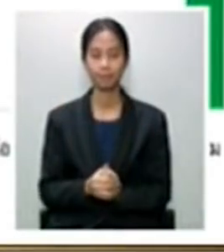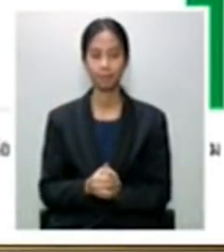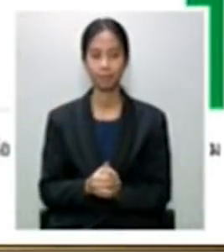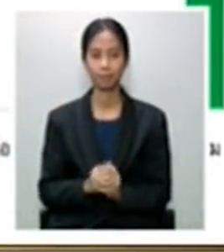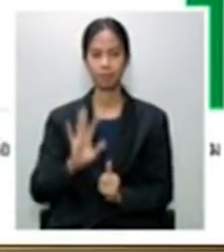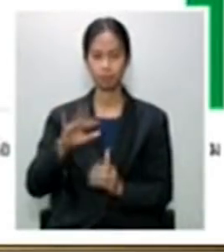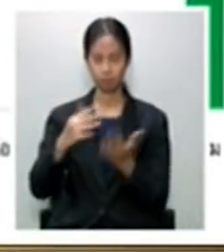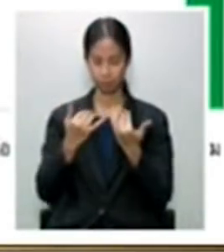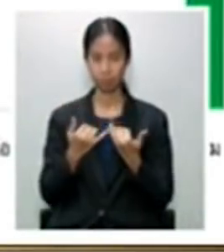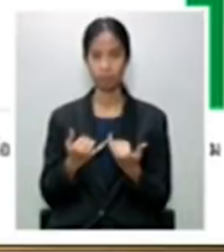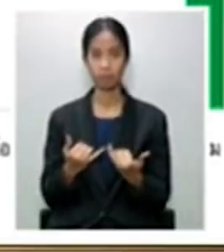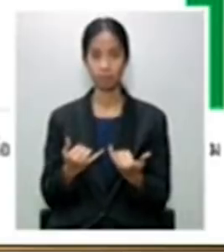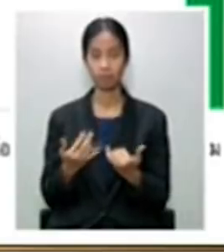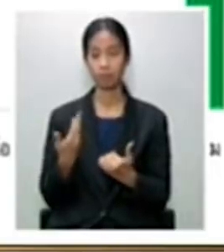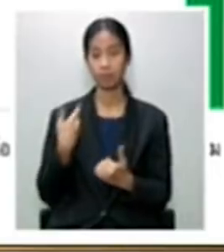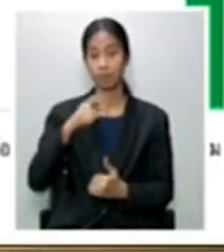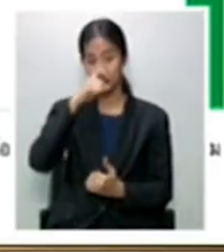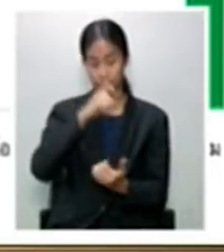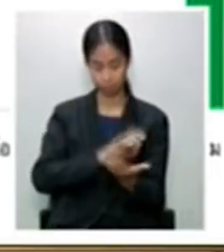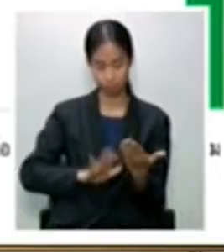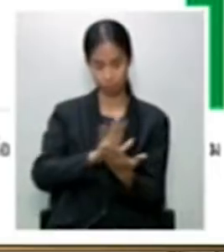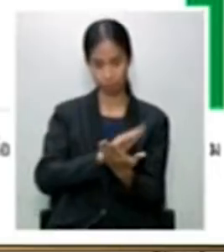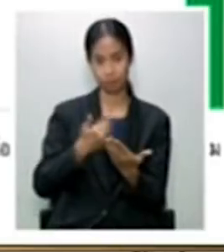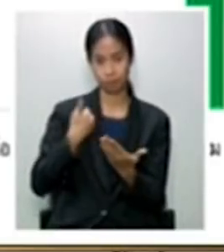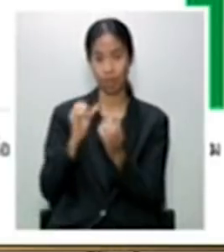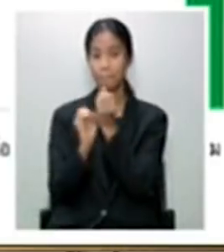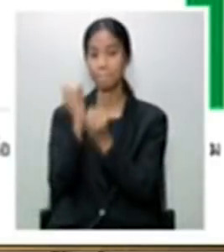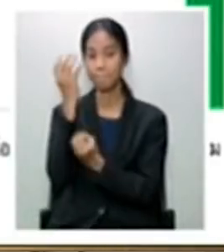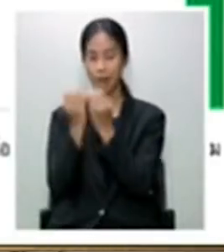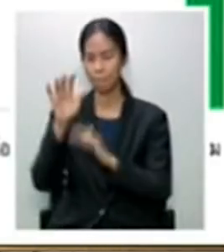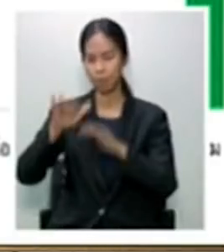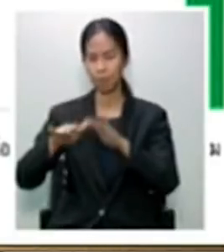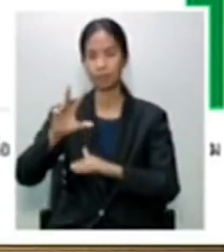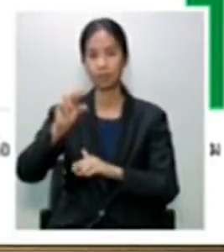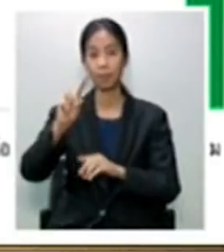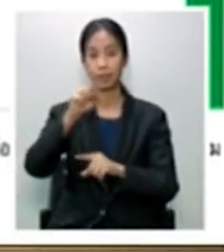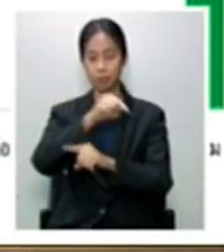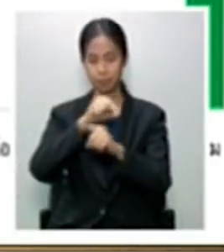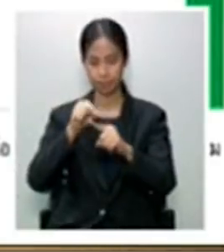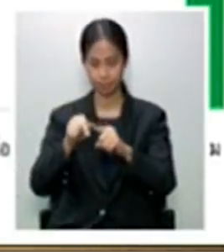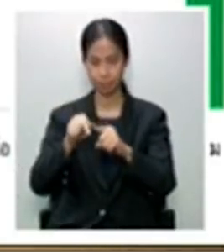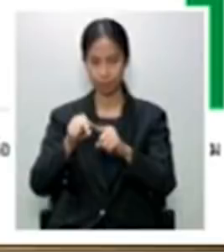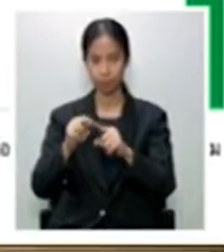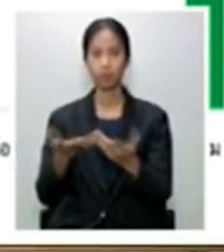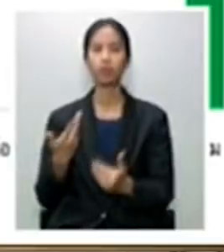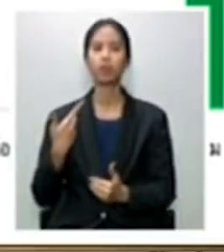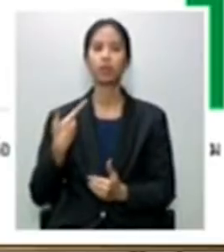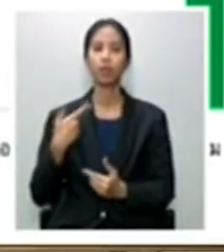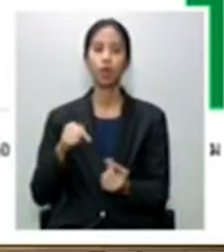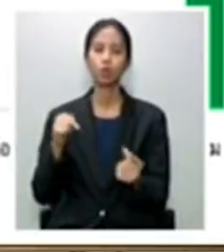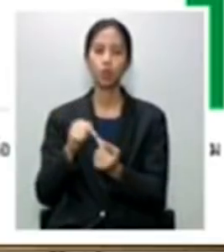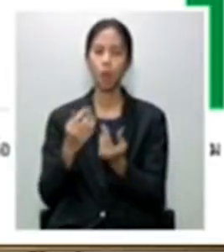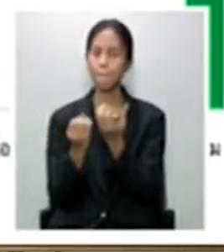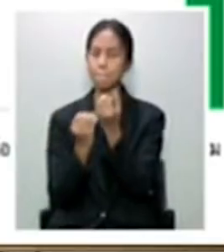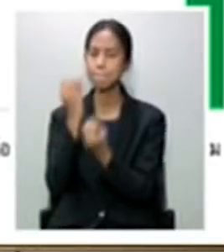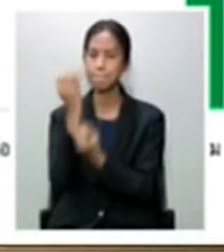ในขณะที่ปัจจุบันประเทศไทยมีพื้นที่ป่าอยู่ 31%สัดส่วนการถือครองป่าของไ